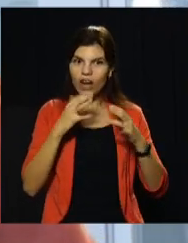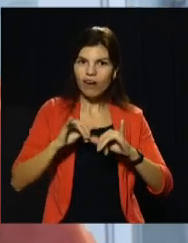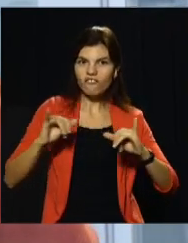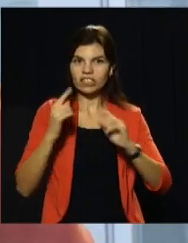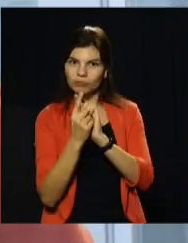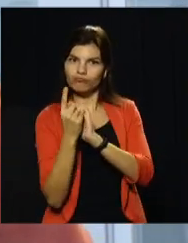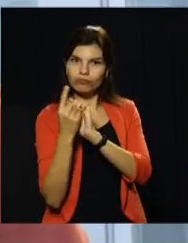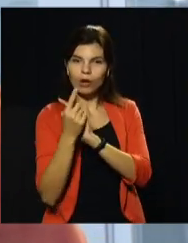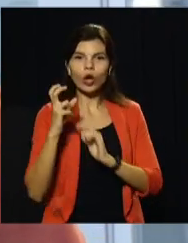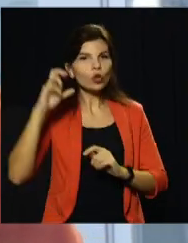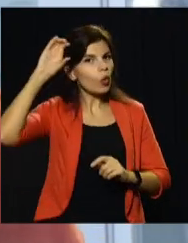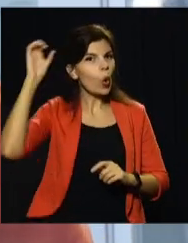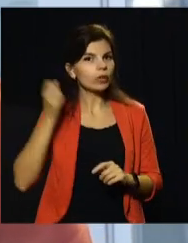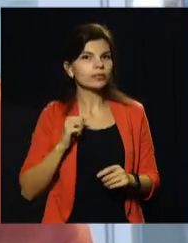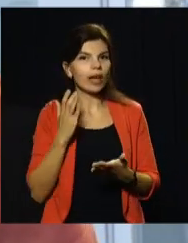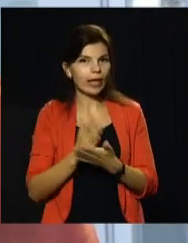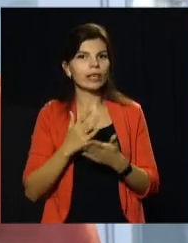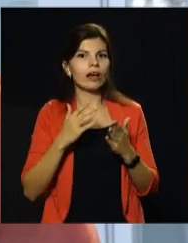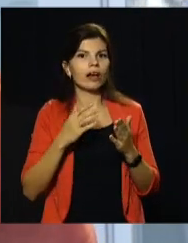з козацькими корнями,